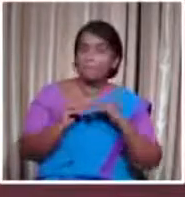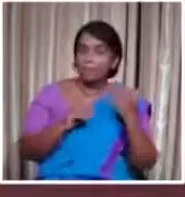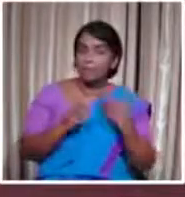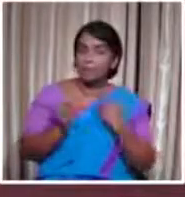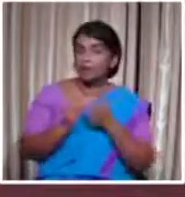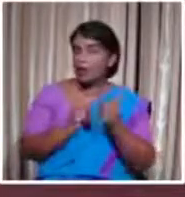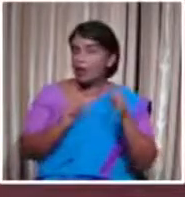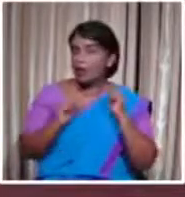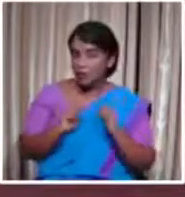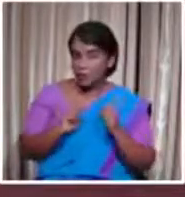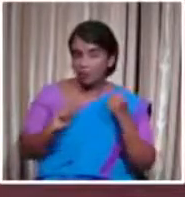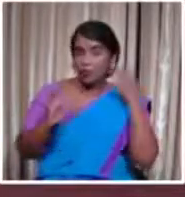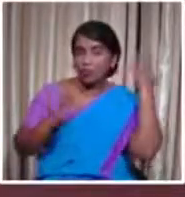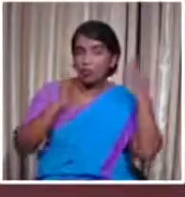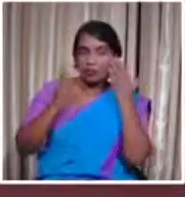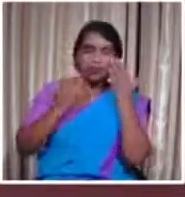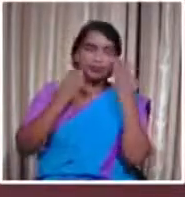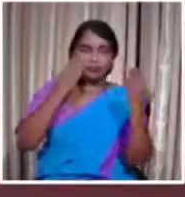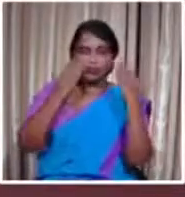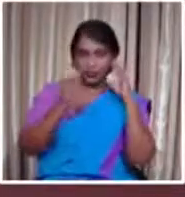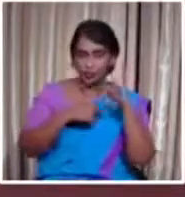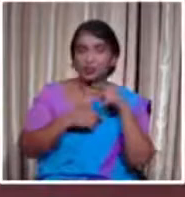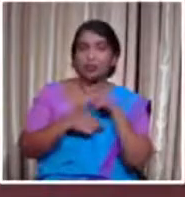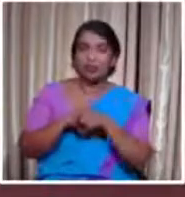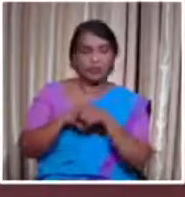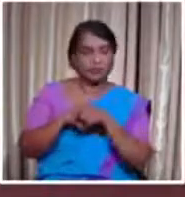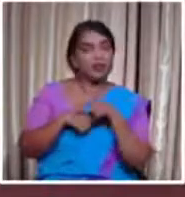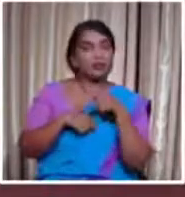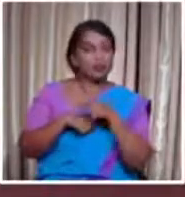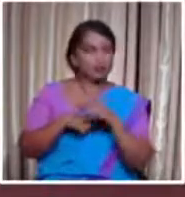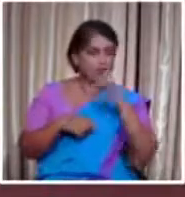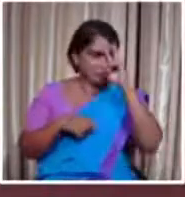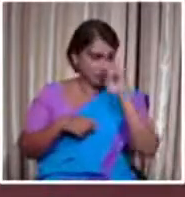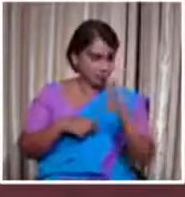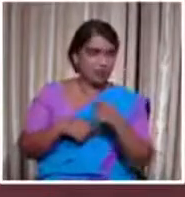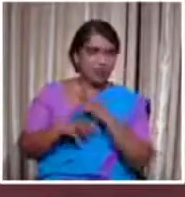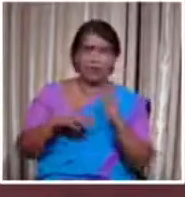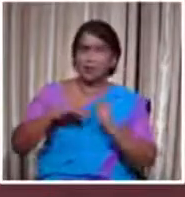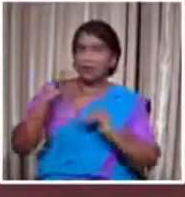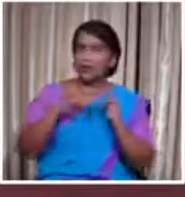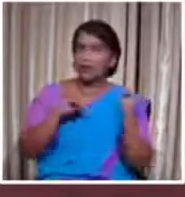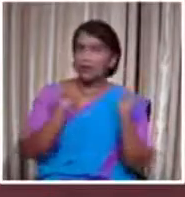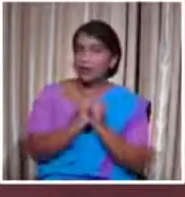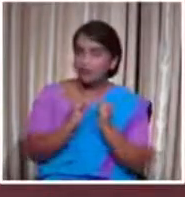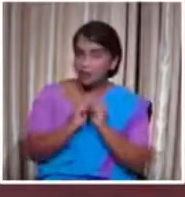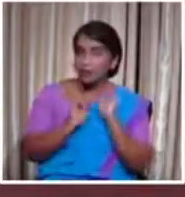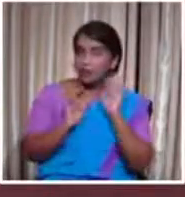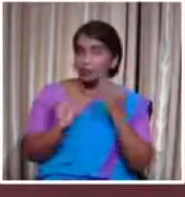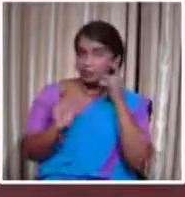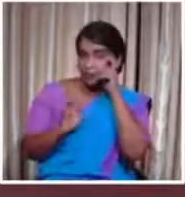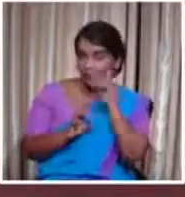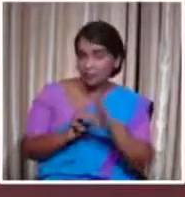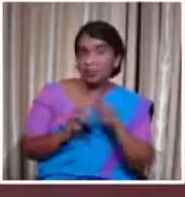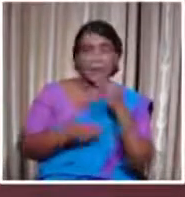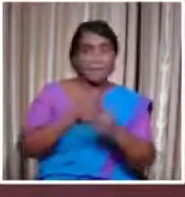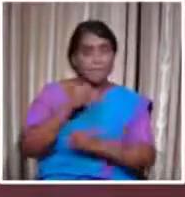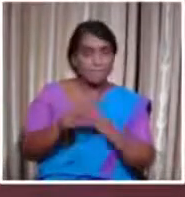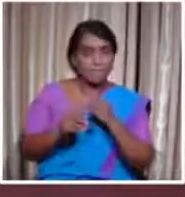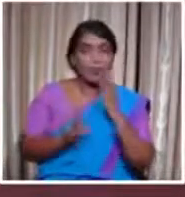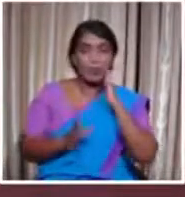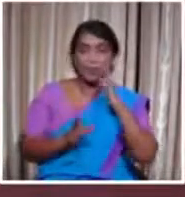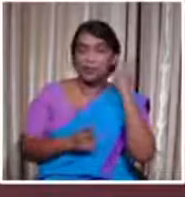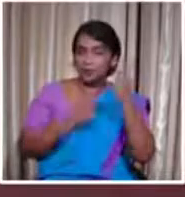හැසිරුණු ආකාරය දෙස මුළු ලෝකයෙන් බලා හිටියා ඔවුන්ගේ විකෘති ක්‍රියාකාරකම් හැසිරීම දිහා බලාගෙන හිටපු ආයෝජක